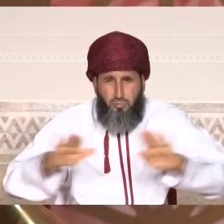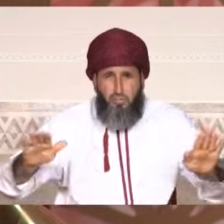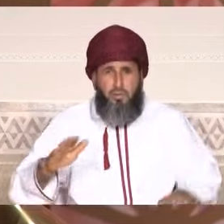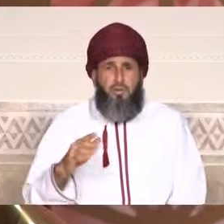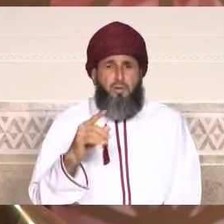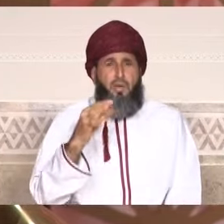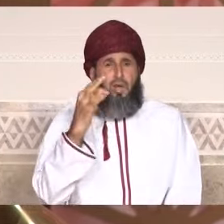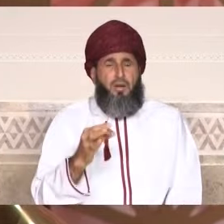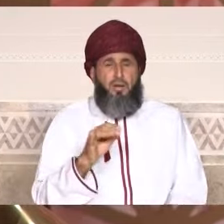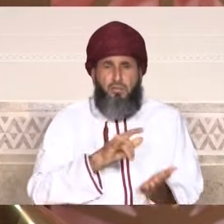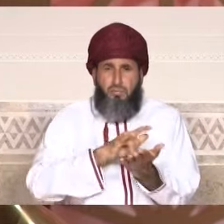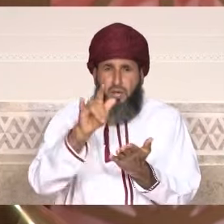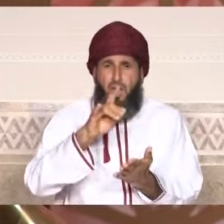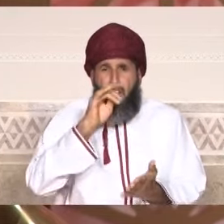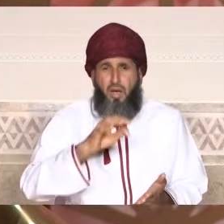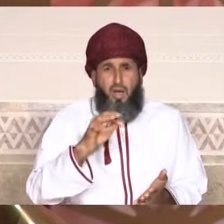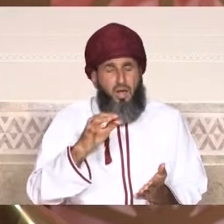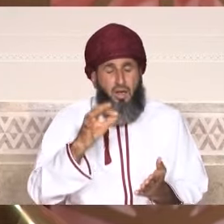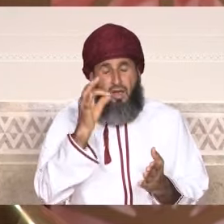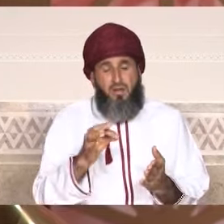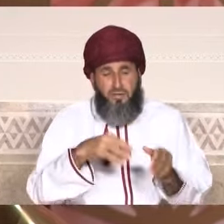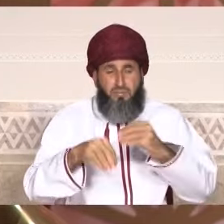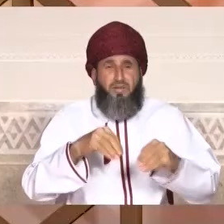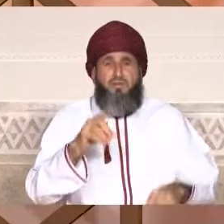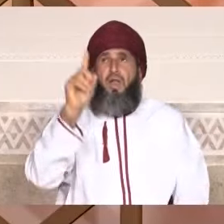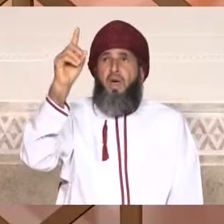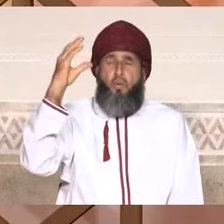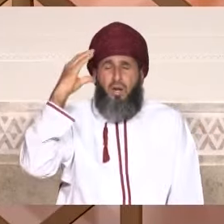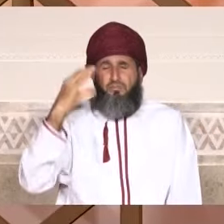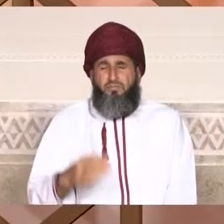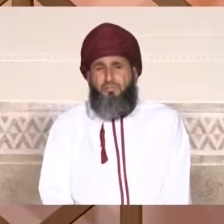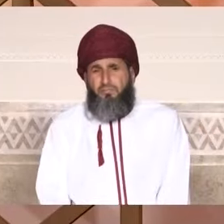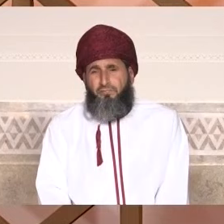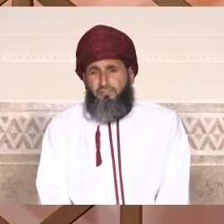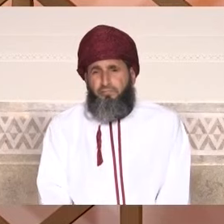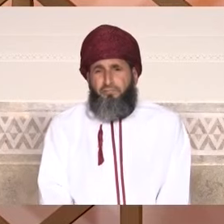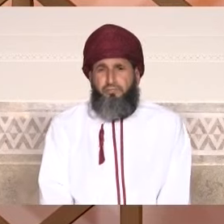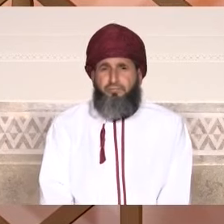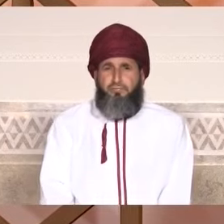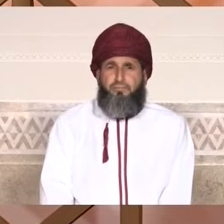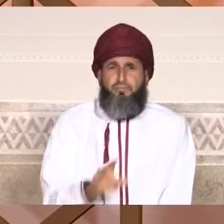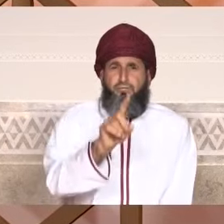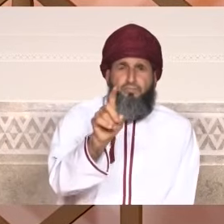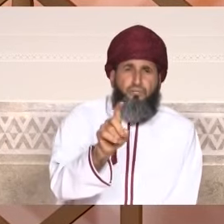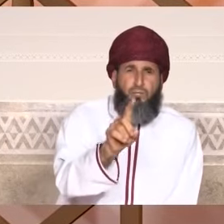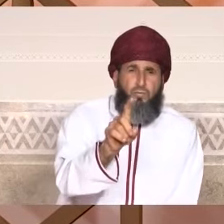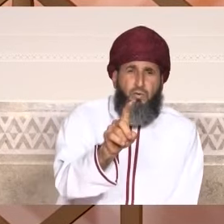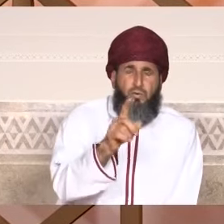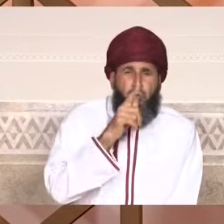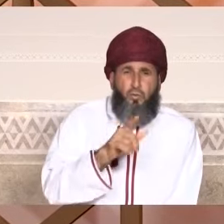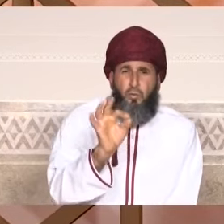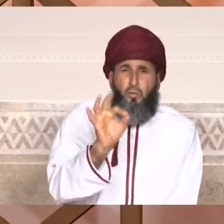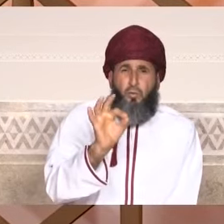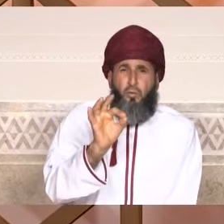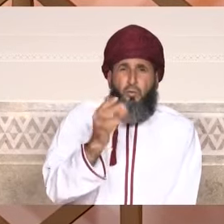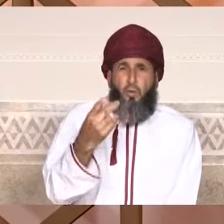السفر فلا يمكن أن نقول بارتفاعها عنه، والله تعالى أعلم. جميل. إذن ننتقل إلى سائل آخر من